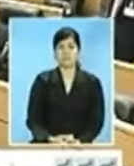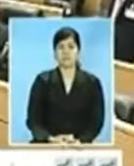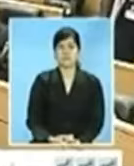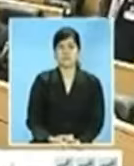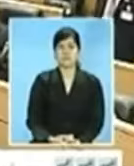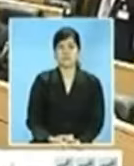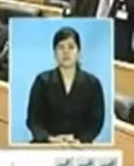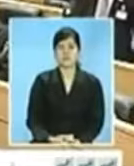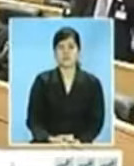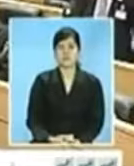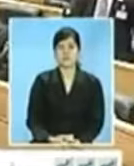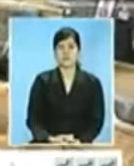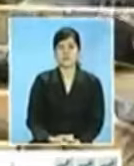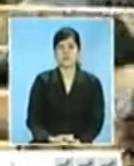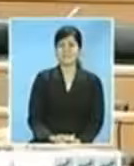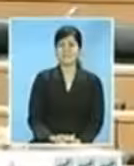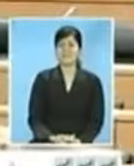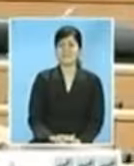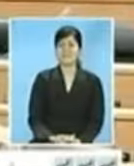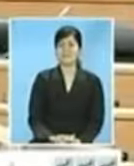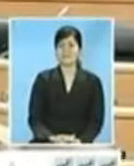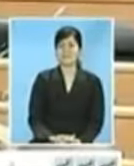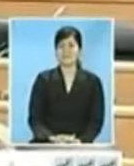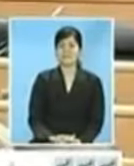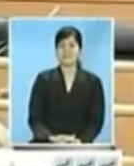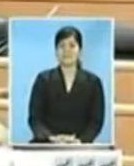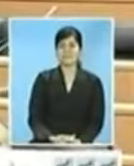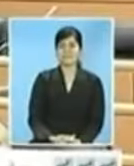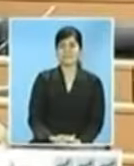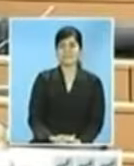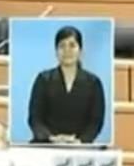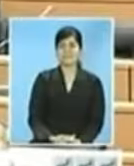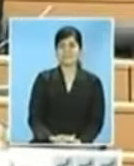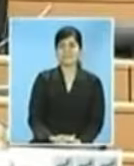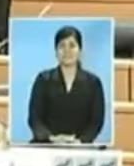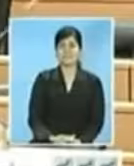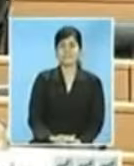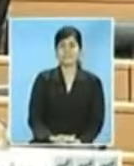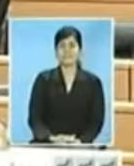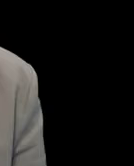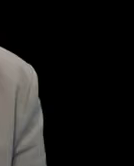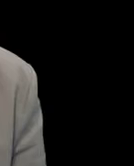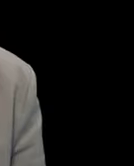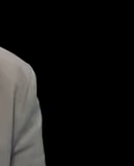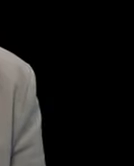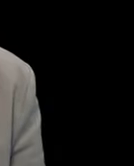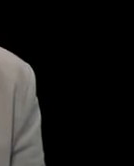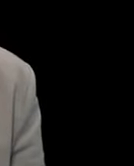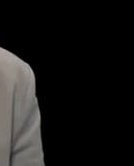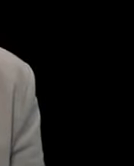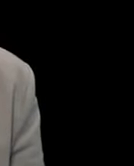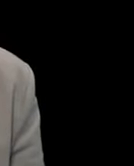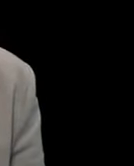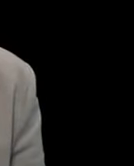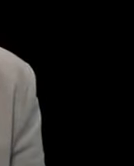คอร์รัปชันซึ่งร่างพระราชบัญญัติปรองดองแห่งชาตินั้นมีผู้ที่ได้ประโยชน์จากกฎหมายนี้เป็นจำนวนเฉพา